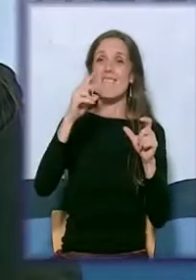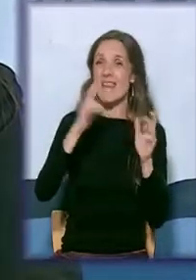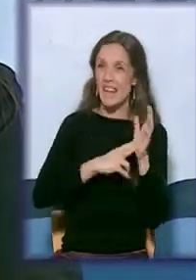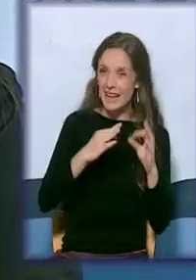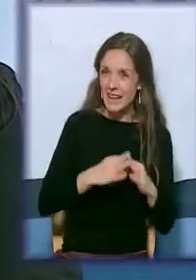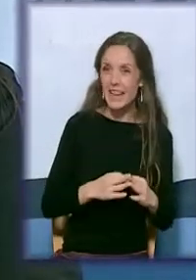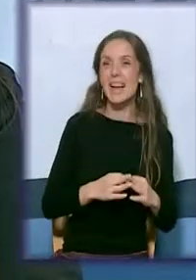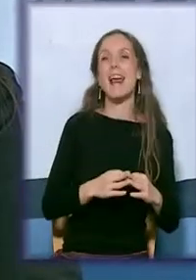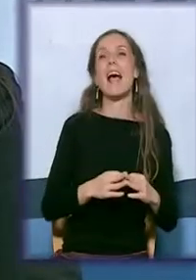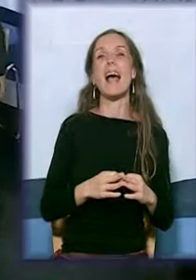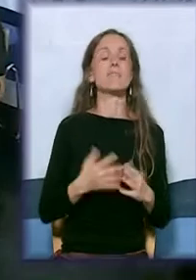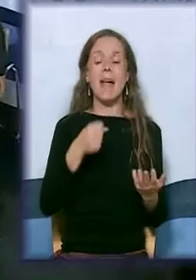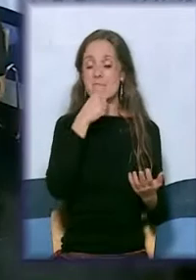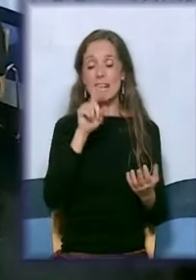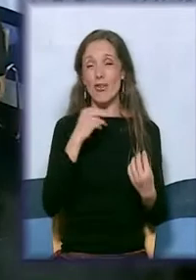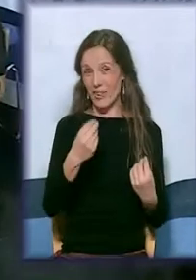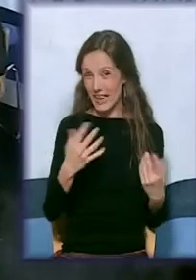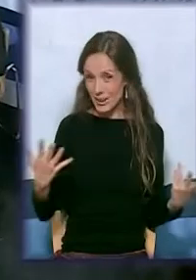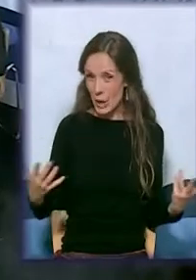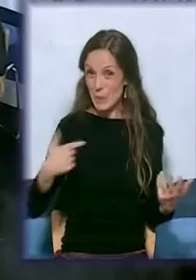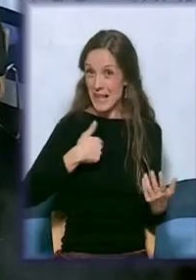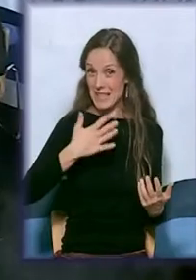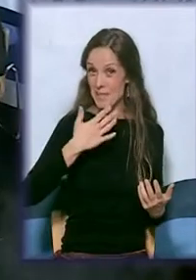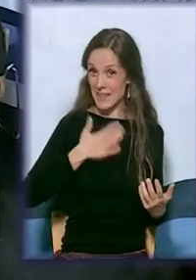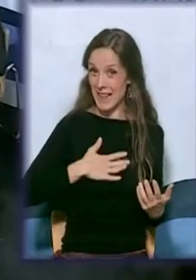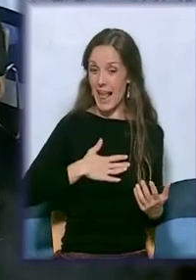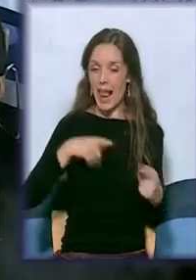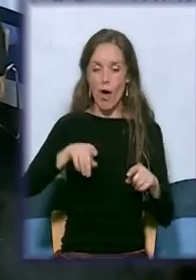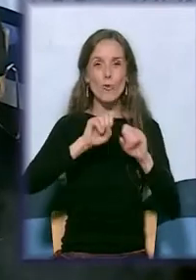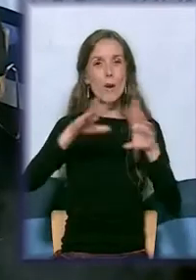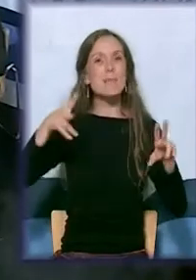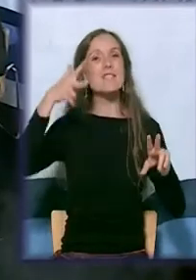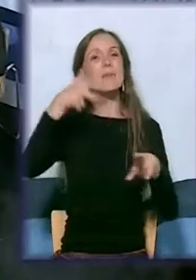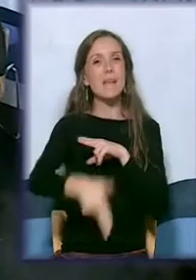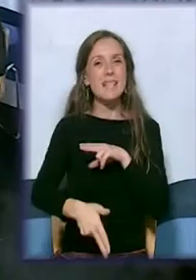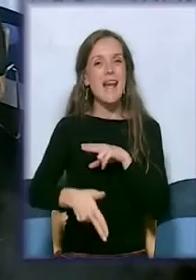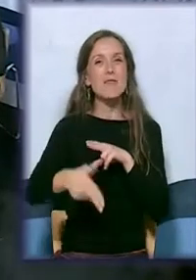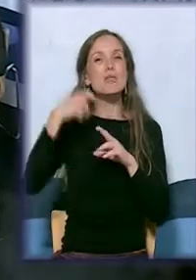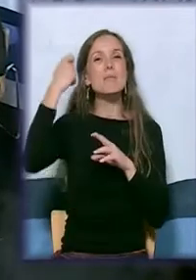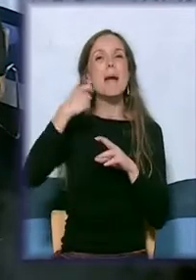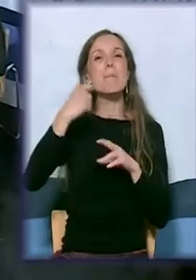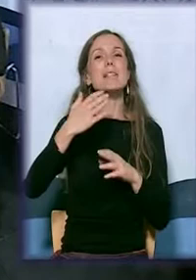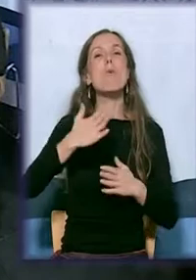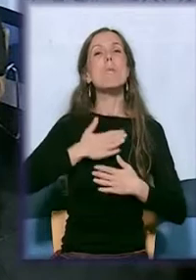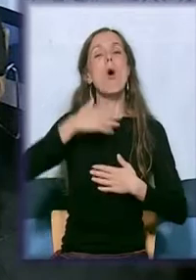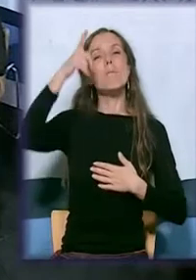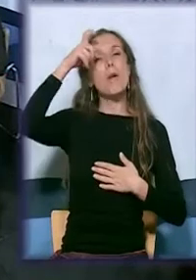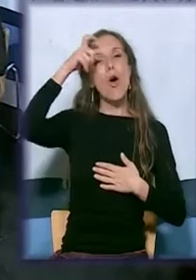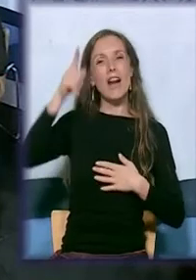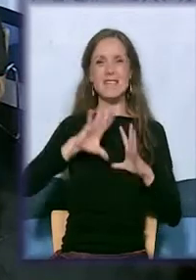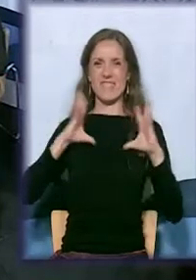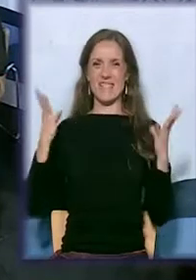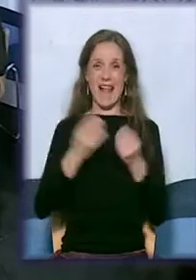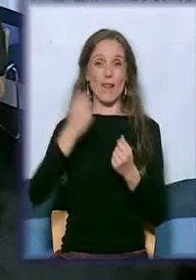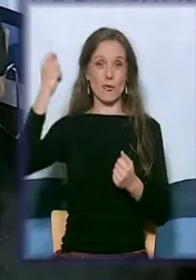na programu, ali mikrofon ne valja. Ja sam imala ideju da završim sa pesmom Moj Beograd, koji su svi u horu pevali za nas, ali